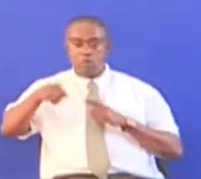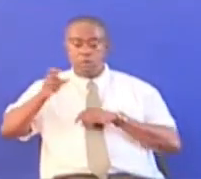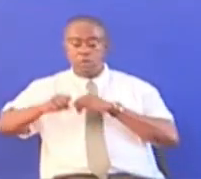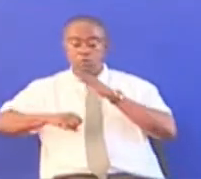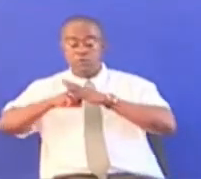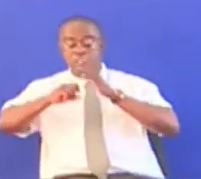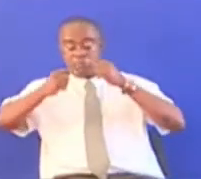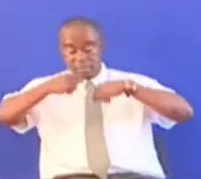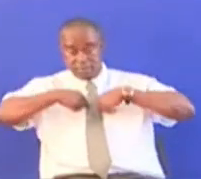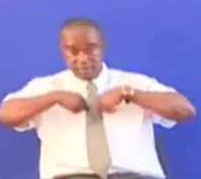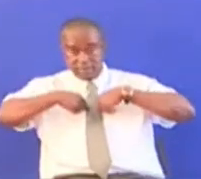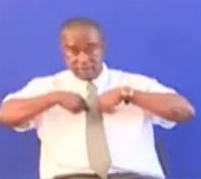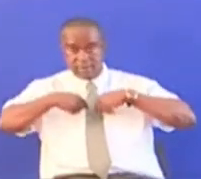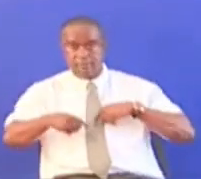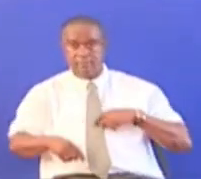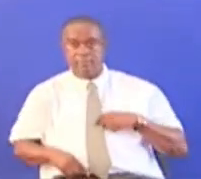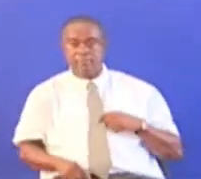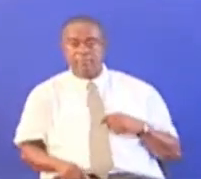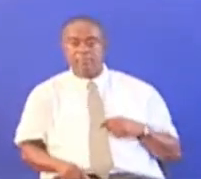mkono